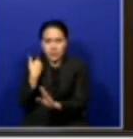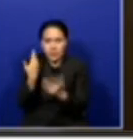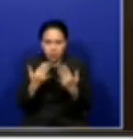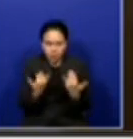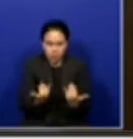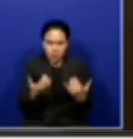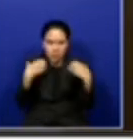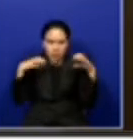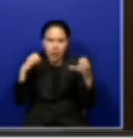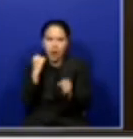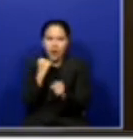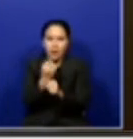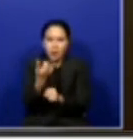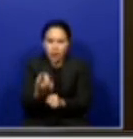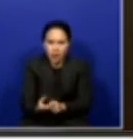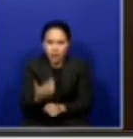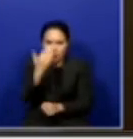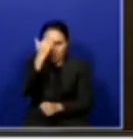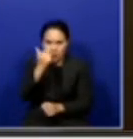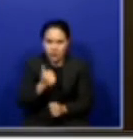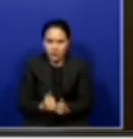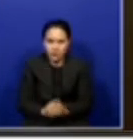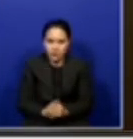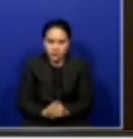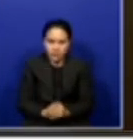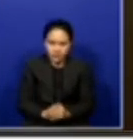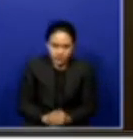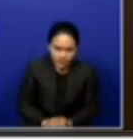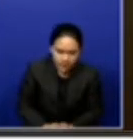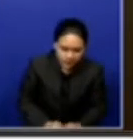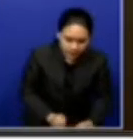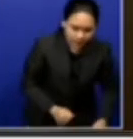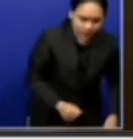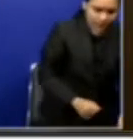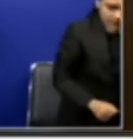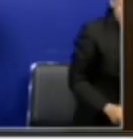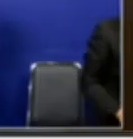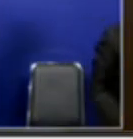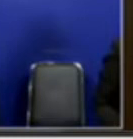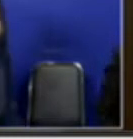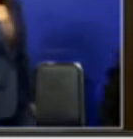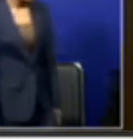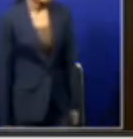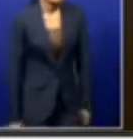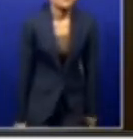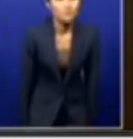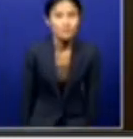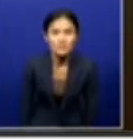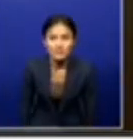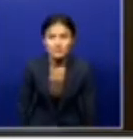ได้ยังไงมันเกิดขึ้นได้ยังไงหนังสือฉบับนี้นะครับ